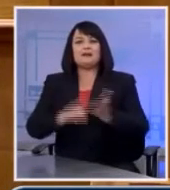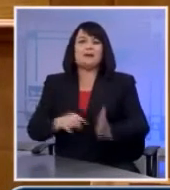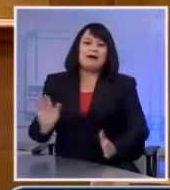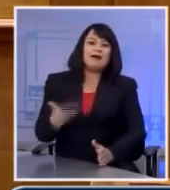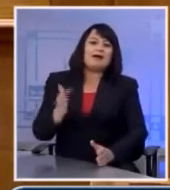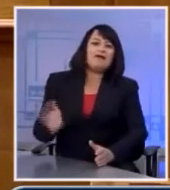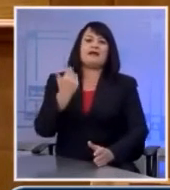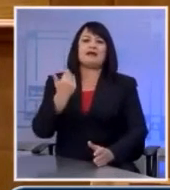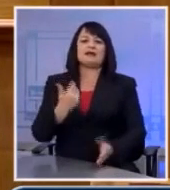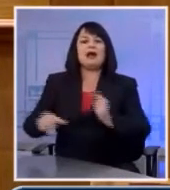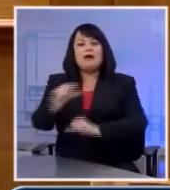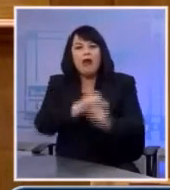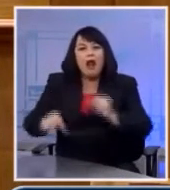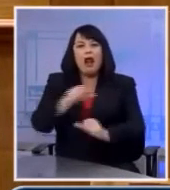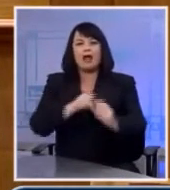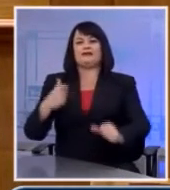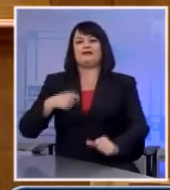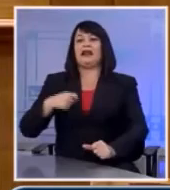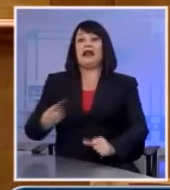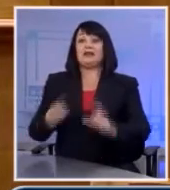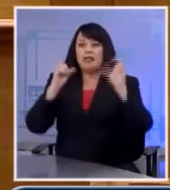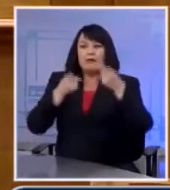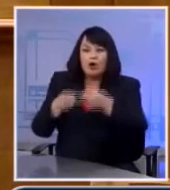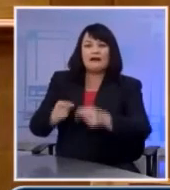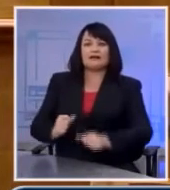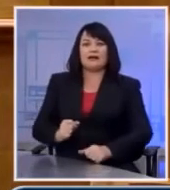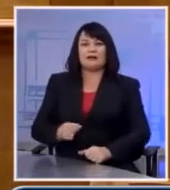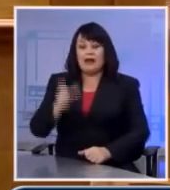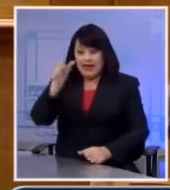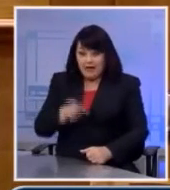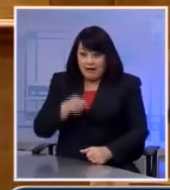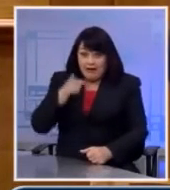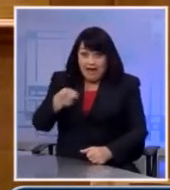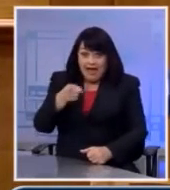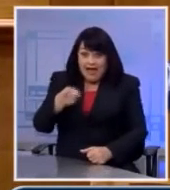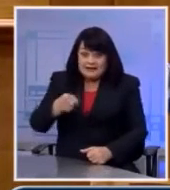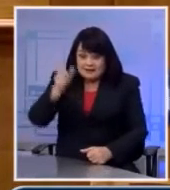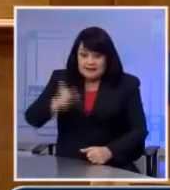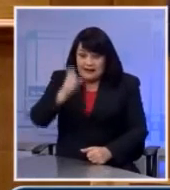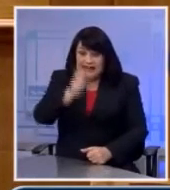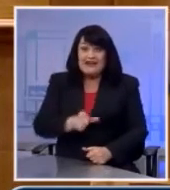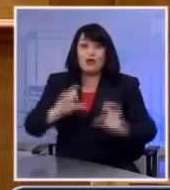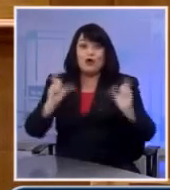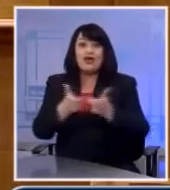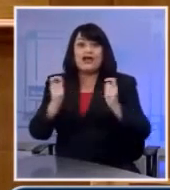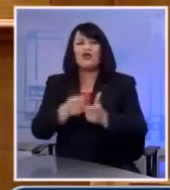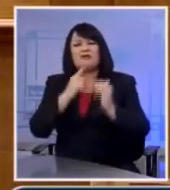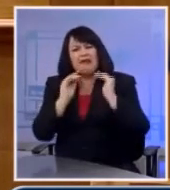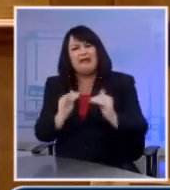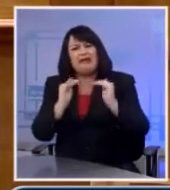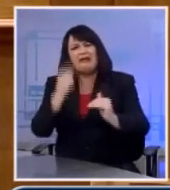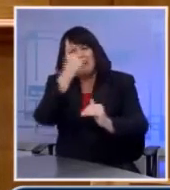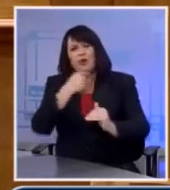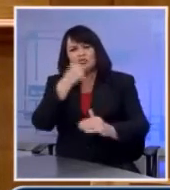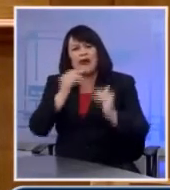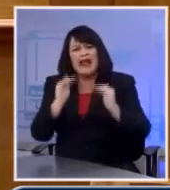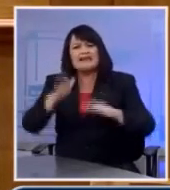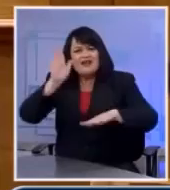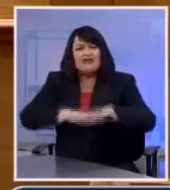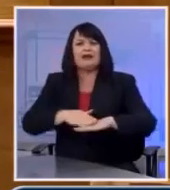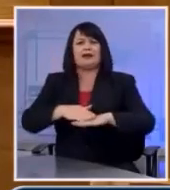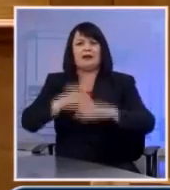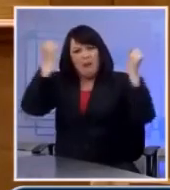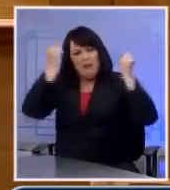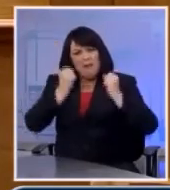κάνετε ανανέωση στελεχειακή. Αυτό θα έπρεπε να κάνετε. Αλλά είστε εσείς οι ίδιοι, οι ίδιες οικογένειες, τα ίδια πρόσωπα που χρεοκοπήσατε τη χώρα